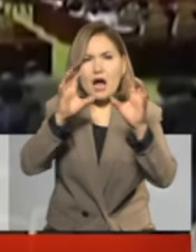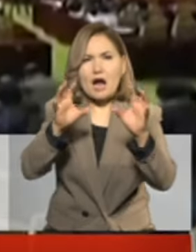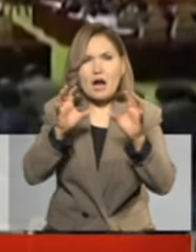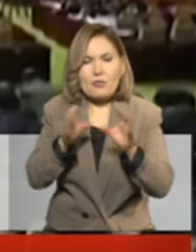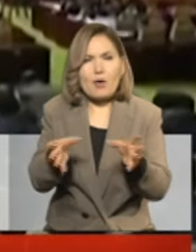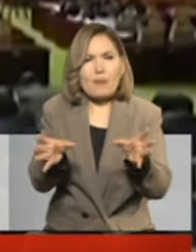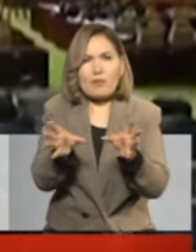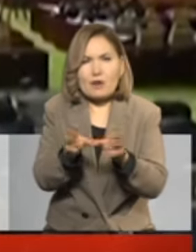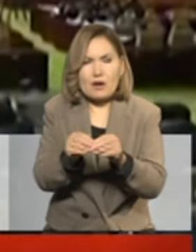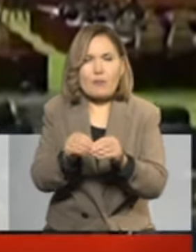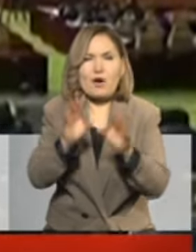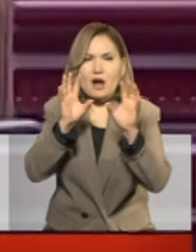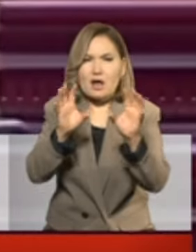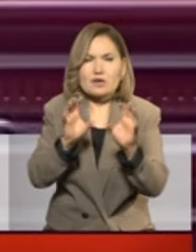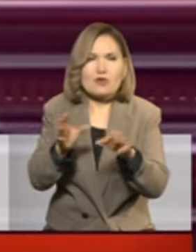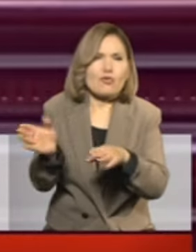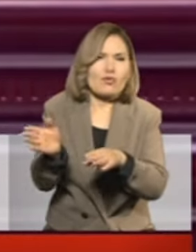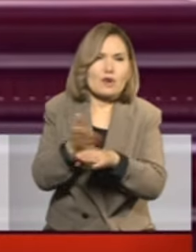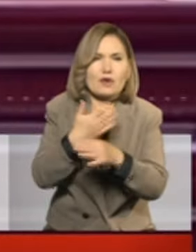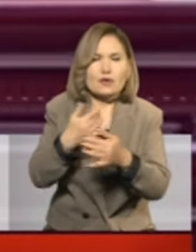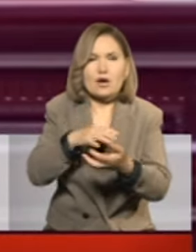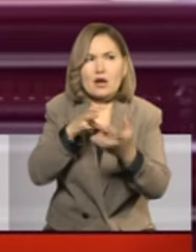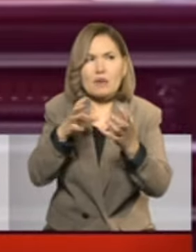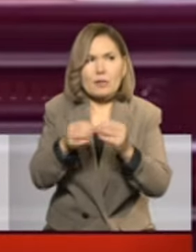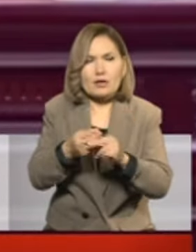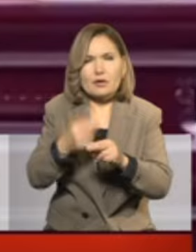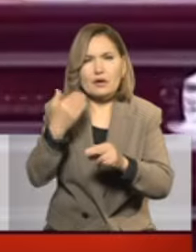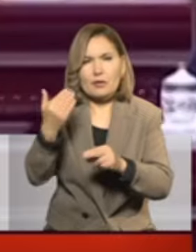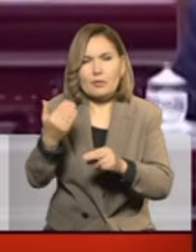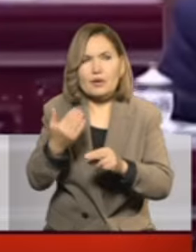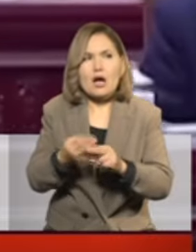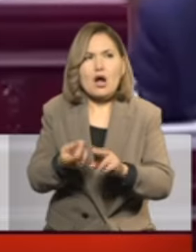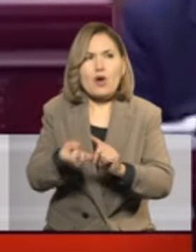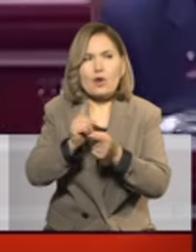тастау мәселесі қозғалмады. Айта кетсек,